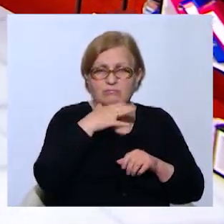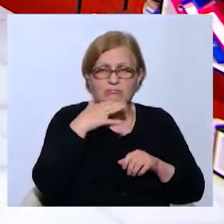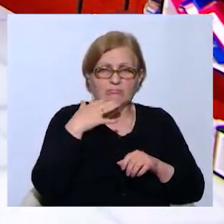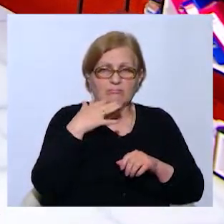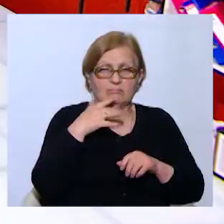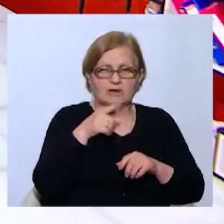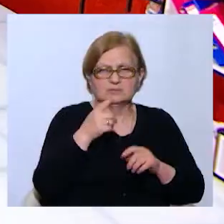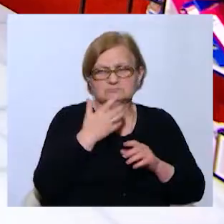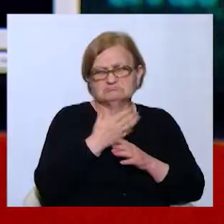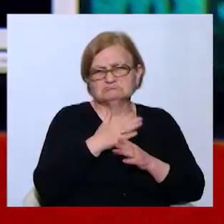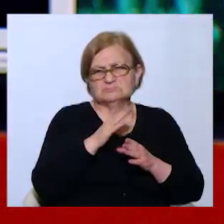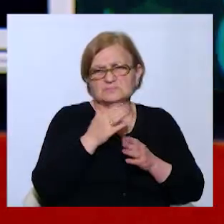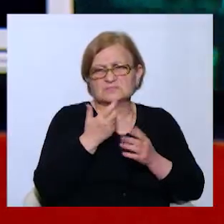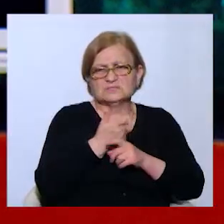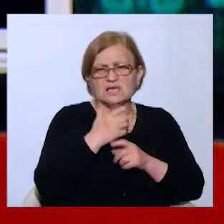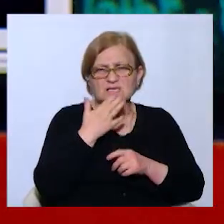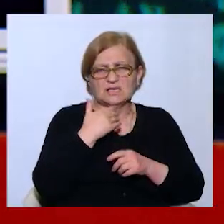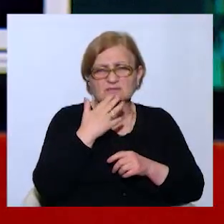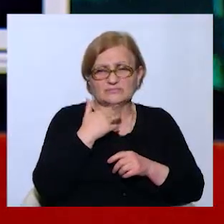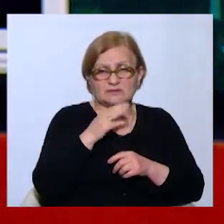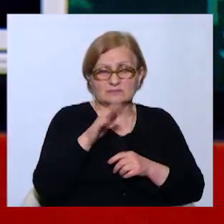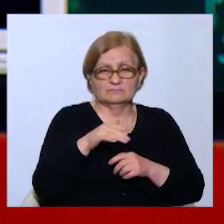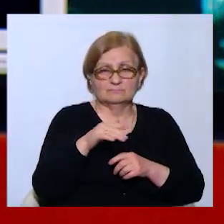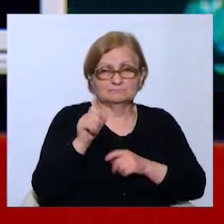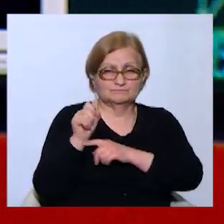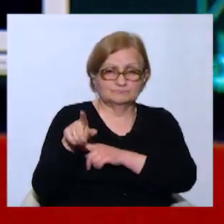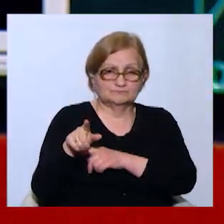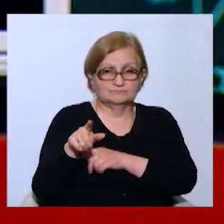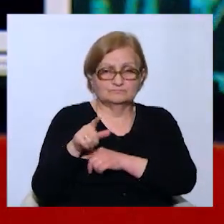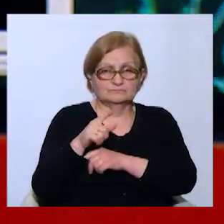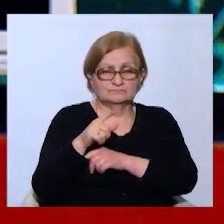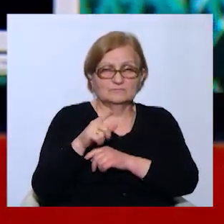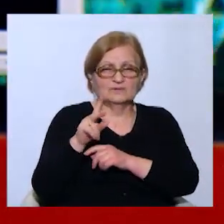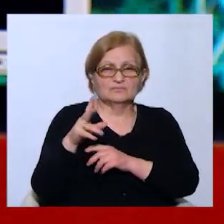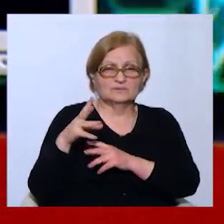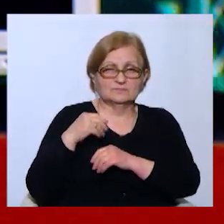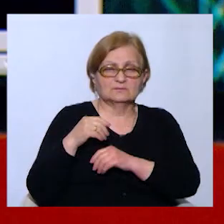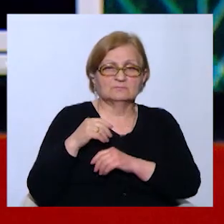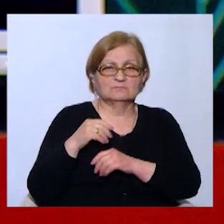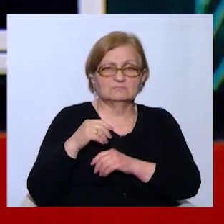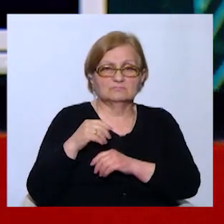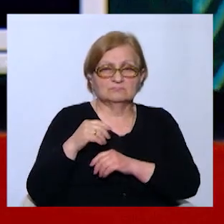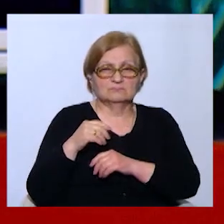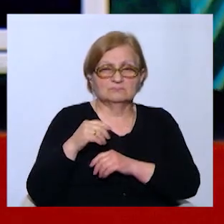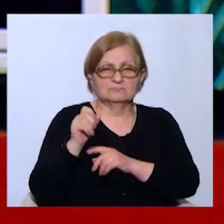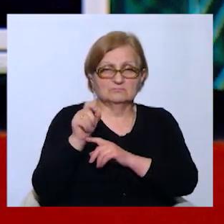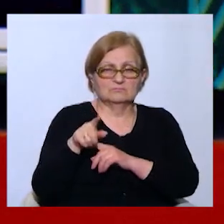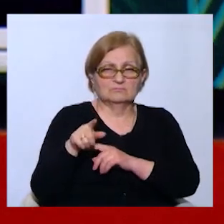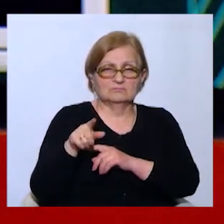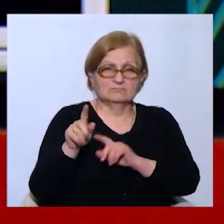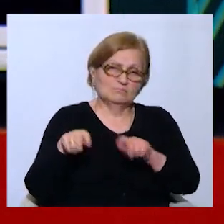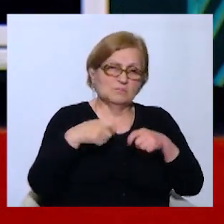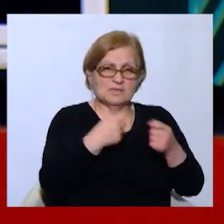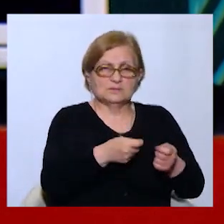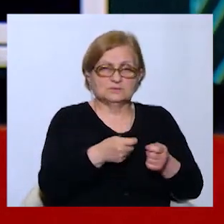მე ვეცო ძალიან მარტივი სურვილი არისო და თავის ქვეშემდომებს, ნუ ვინც მასთან მუშაობდა, ესე ვთქვათ, დაავალა